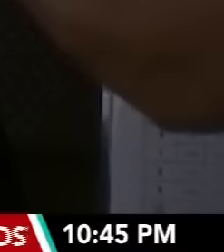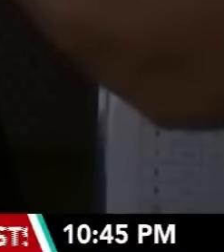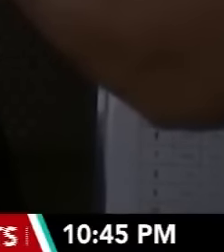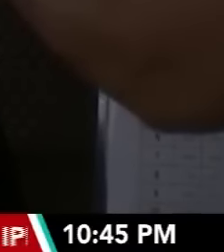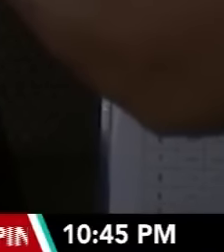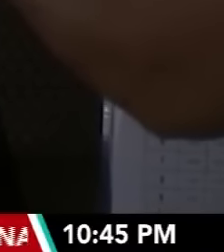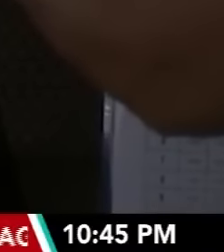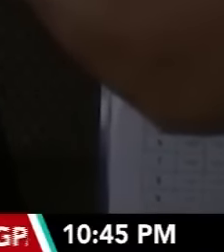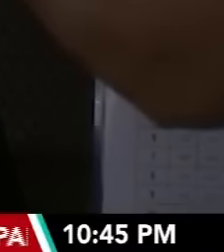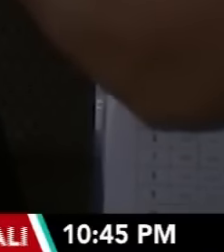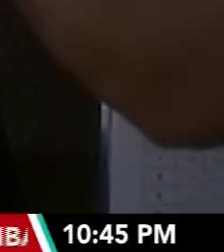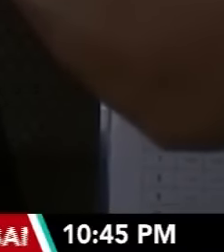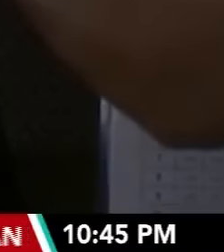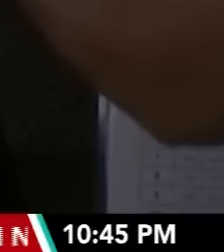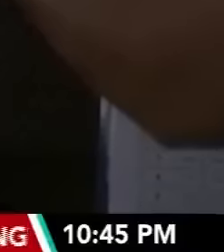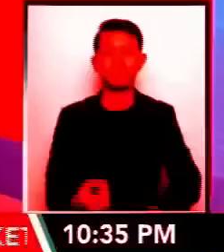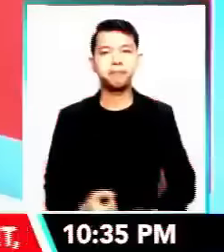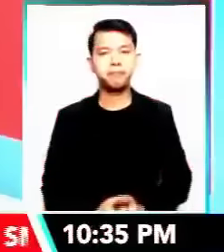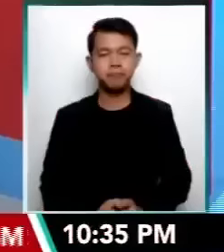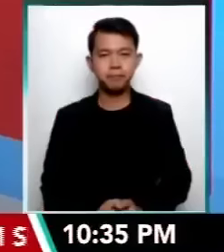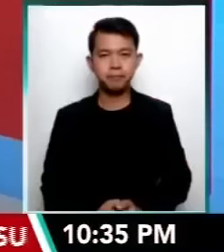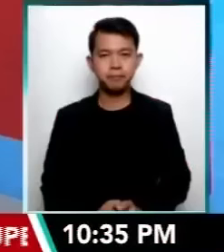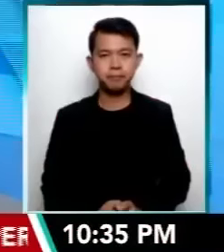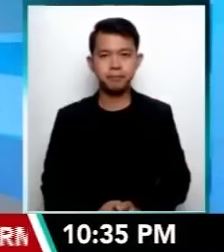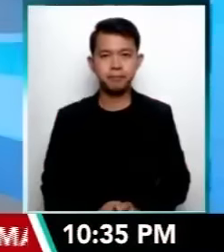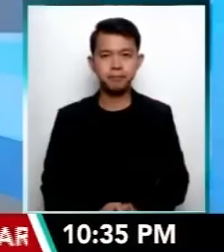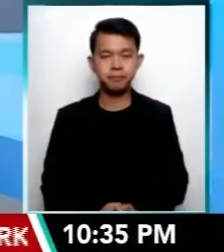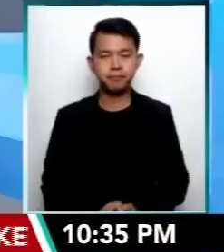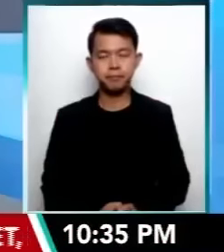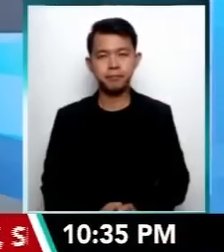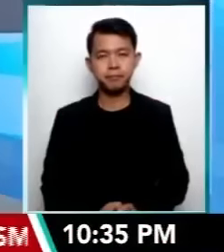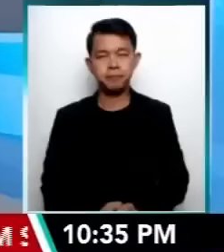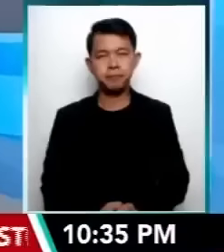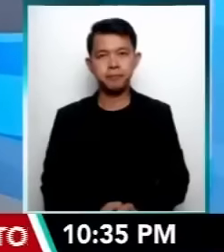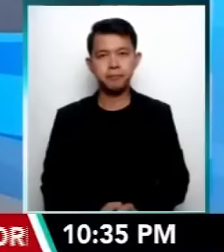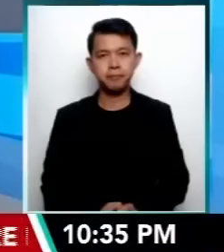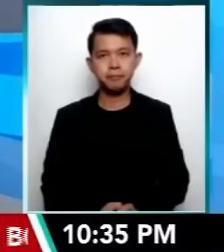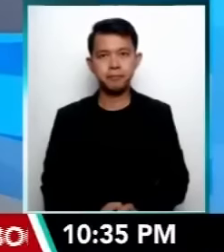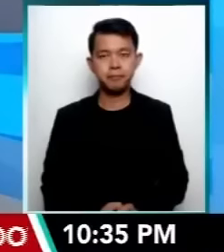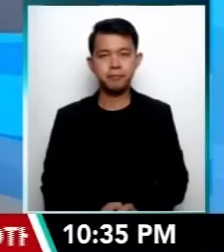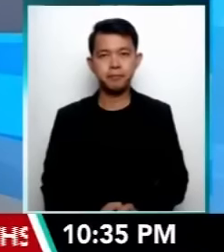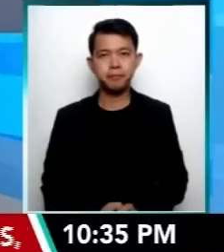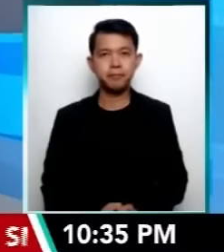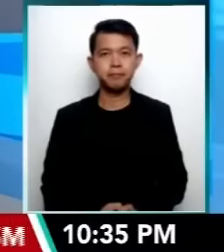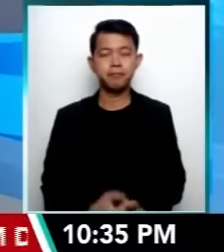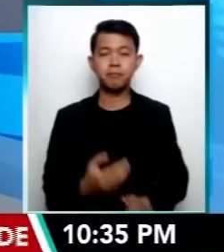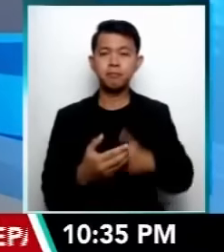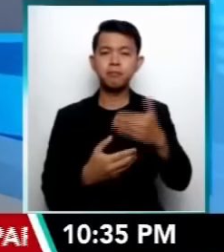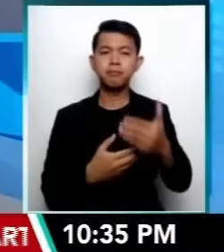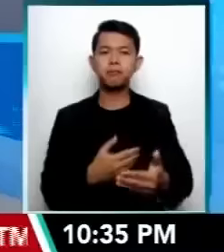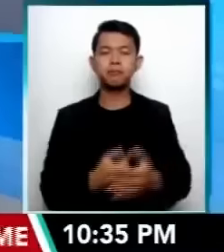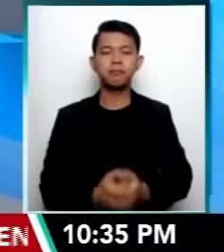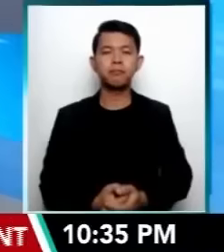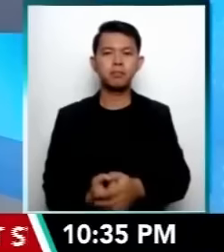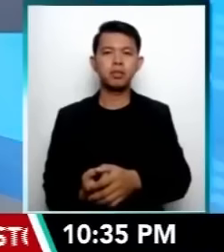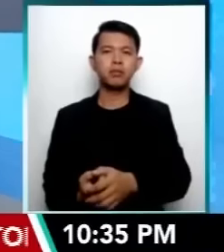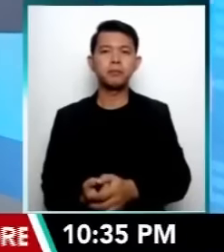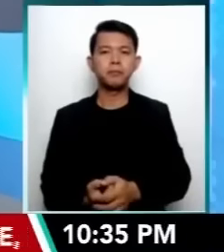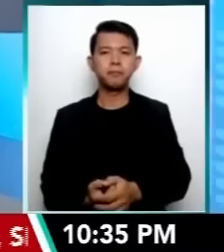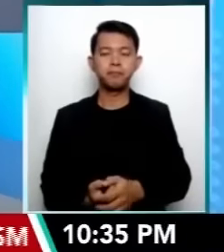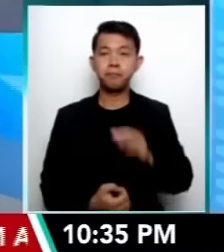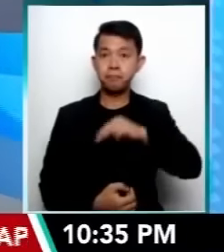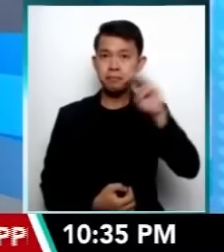sa PUV Modernization Program. 11 lugar sa Metro Manila ang naapektuhan sa unang araw ng transport strike ng